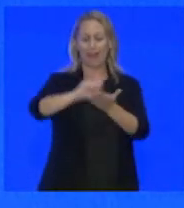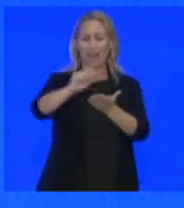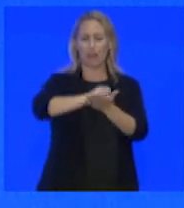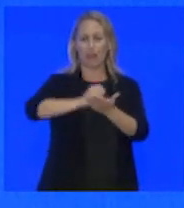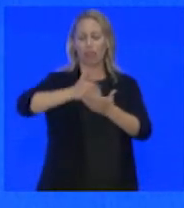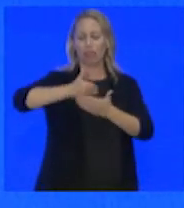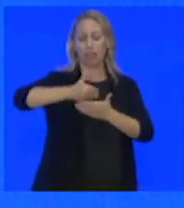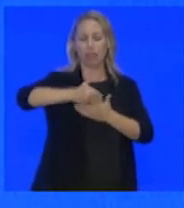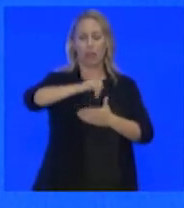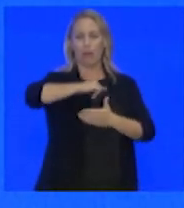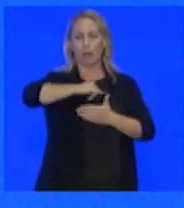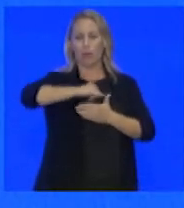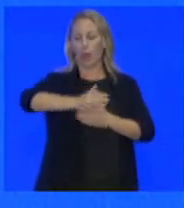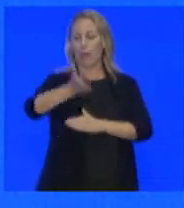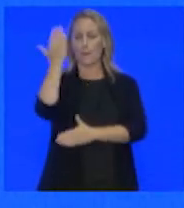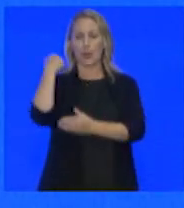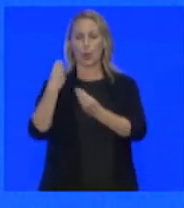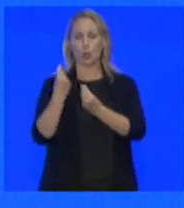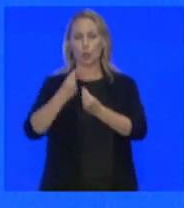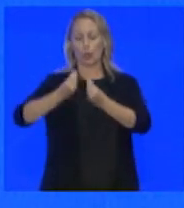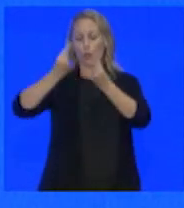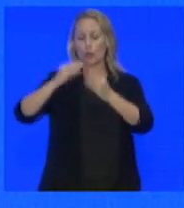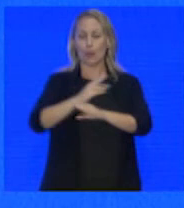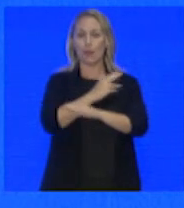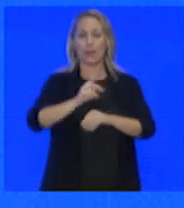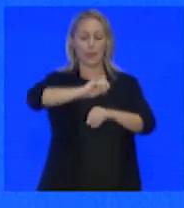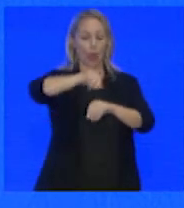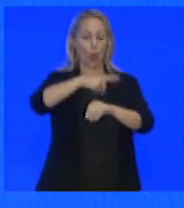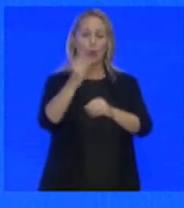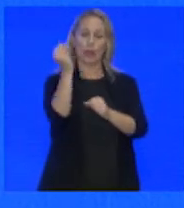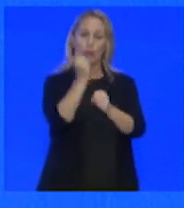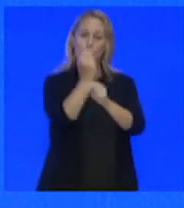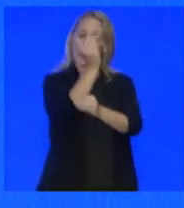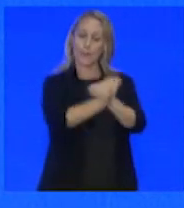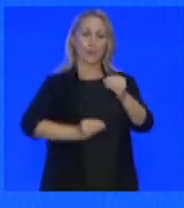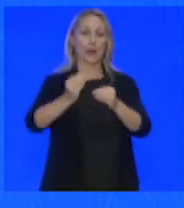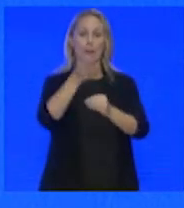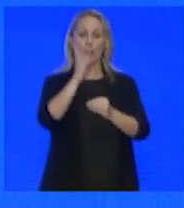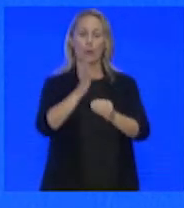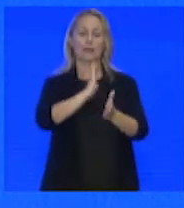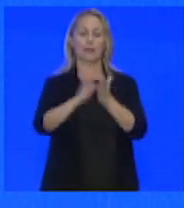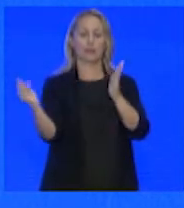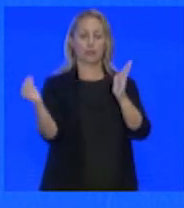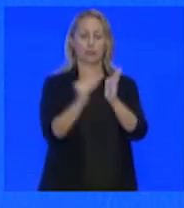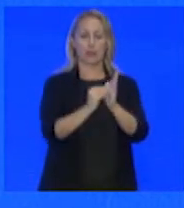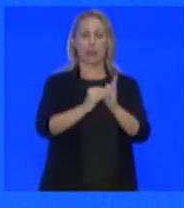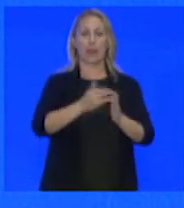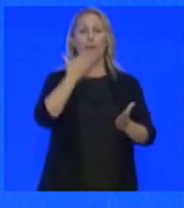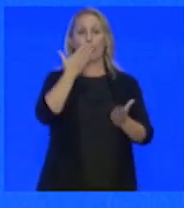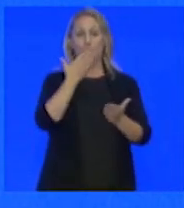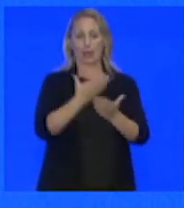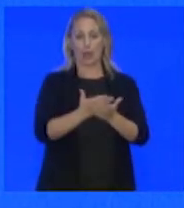του παρελθόντος για τον έλεγχο της υπεροριακής απασχόλησης. Τέλος, μεγαλύτερη ίσως